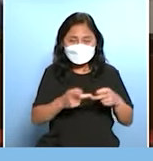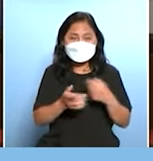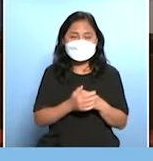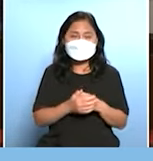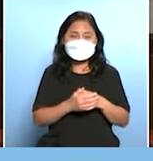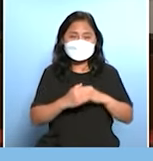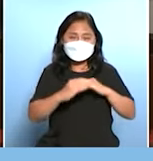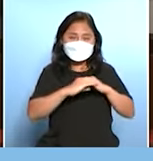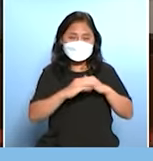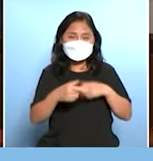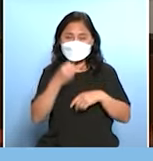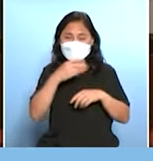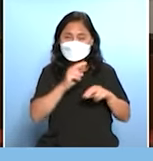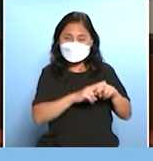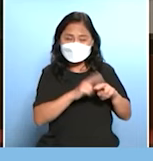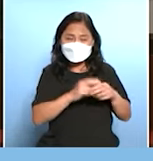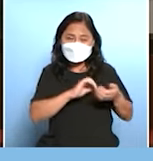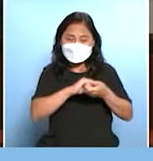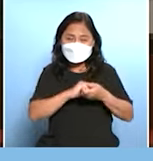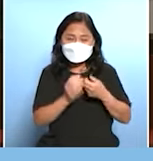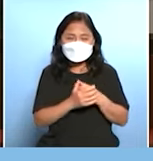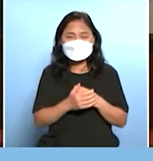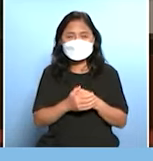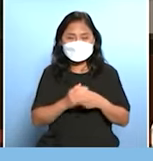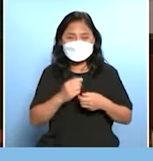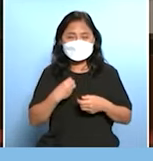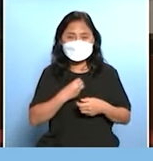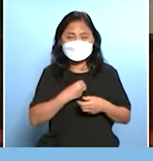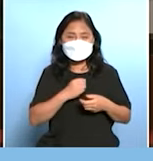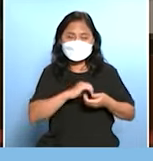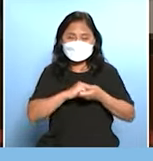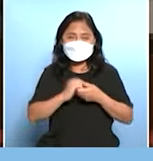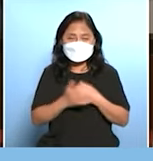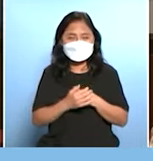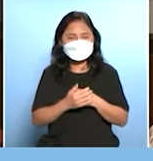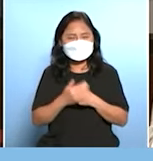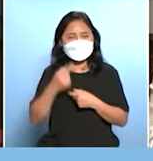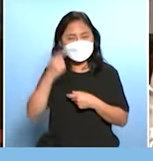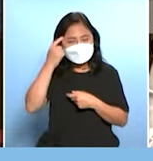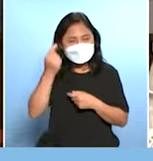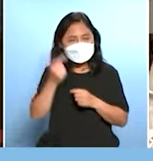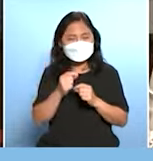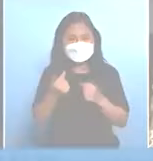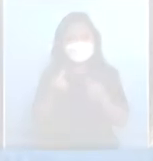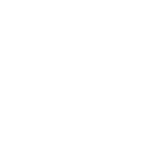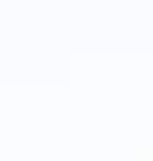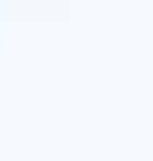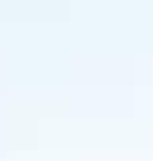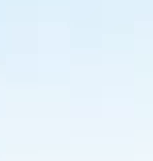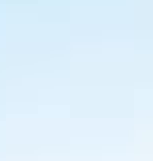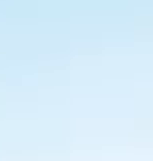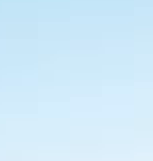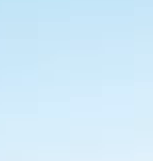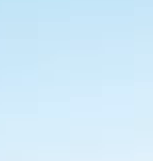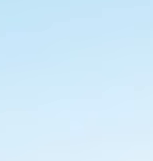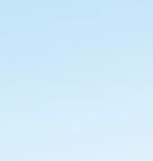醫療合作將會得到更多的啟示。本人謹此陳辭，支持原議案和一眾修正案。